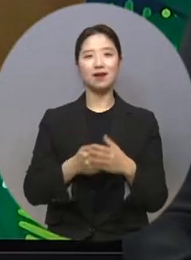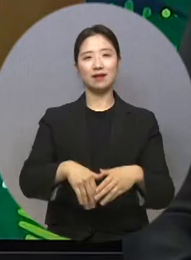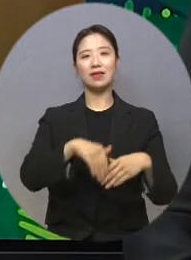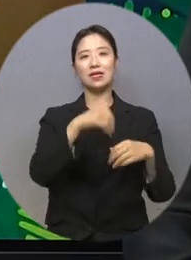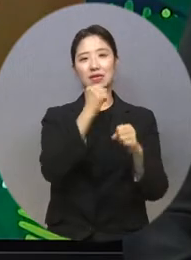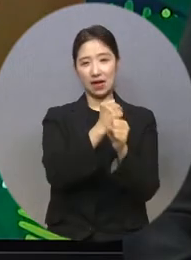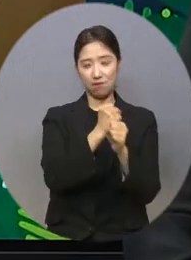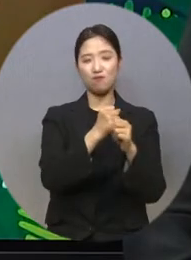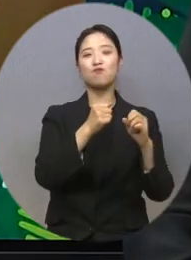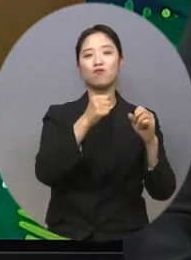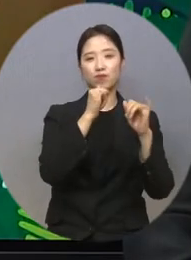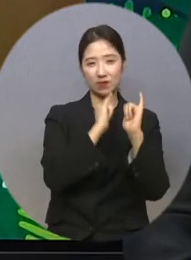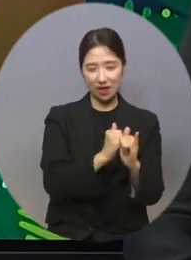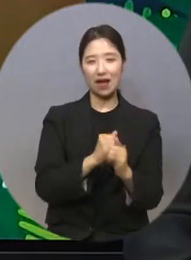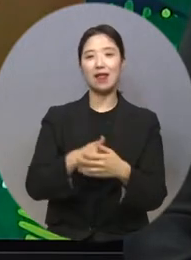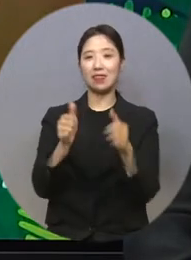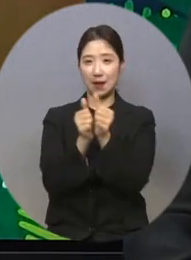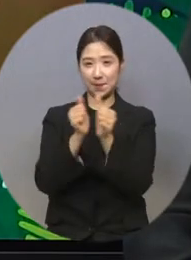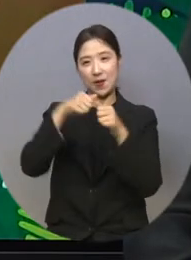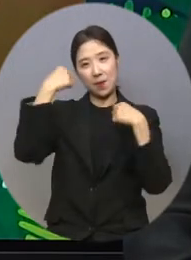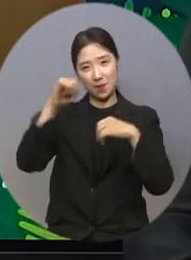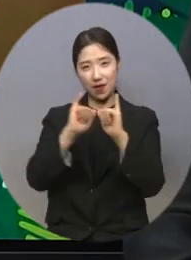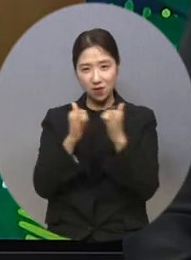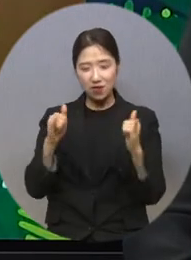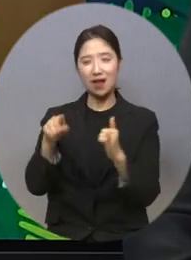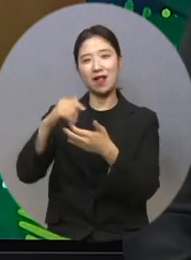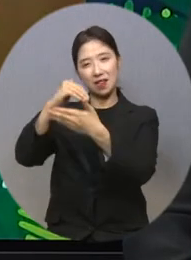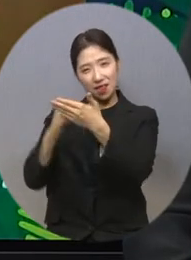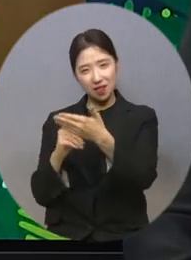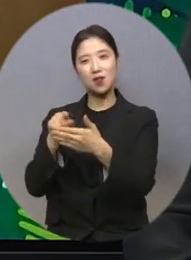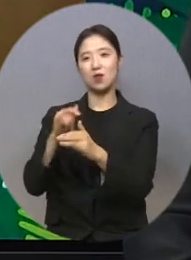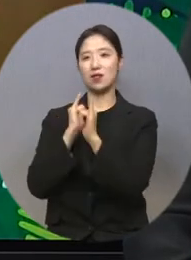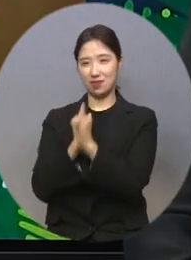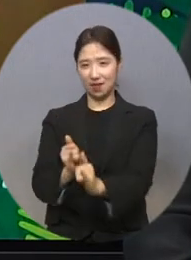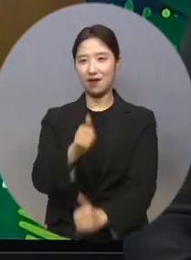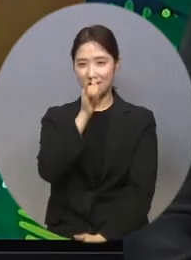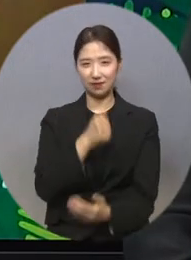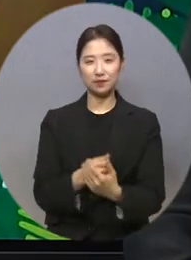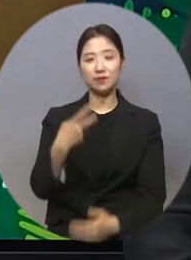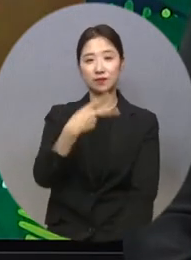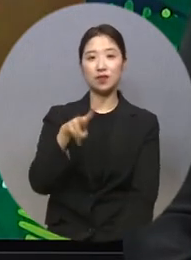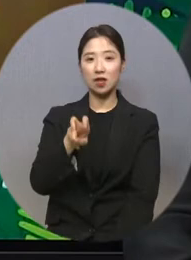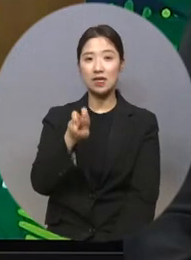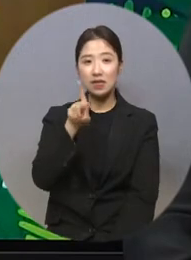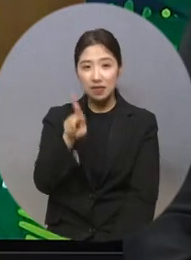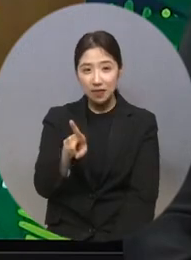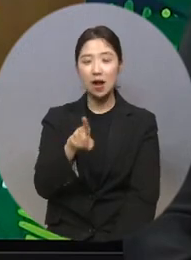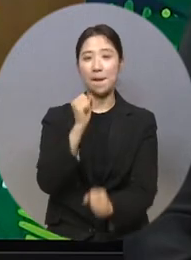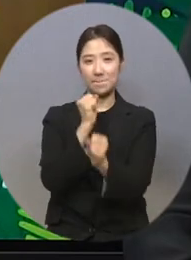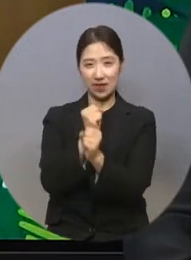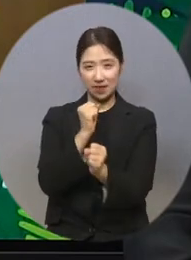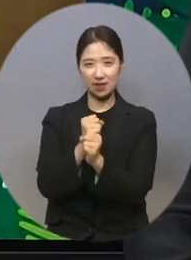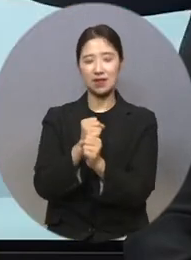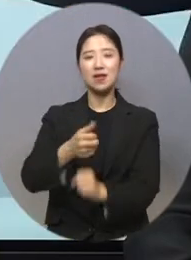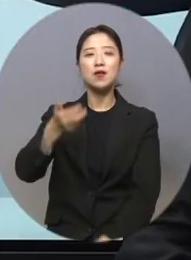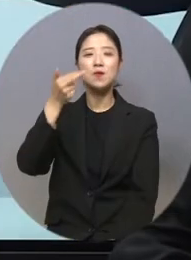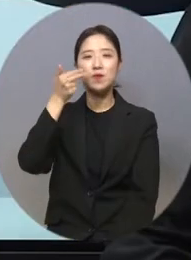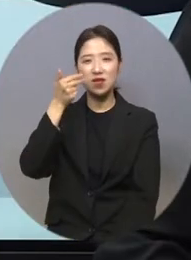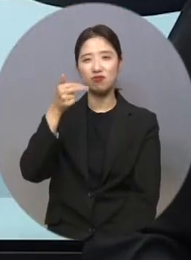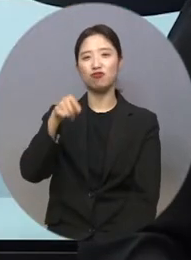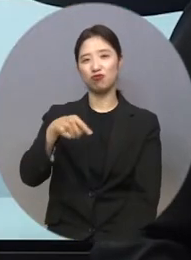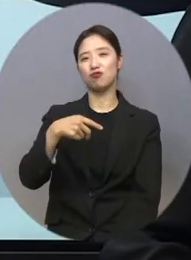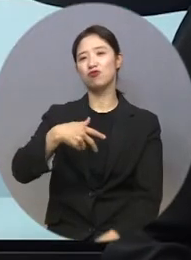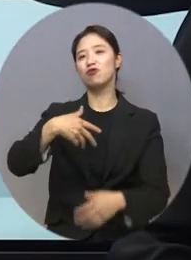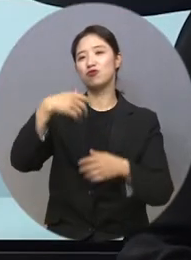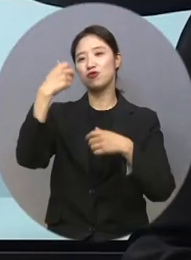그리고 남우조연상, 각색상. 이렇게 수상을 했었는데요. 2021년에 만들어진 미국 드라마 영화입니다.